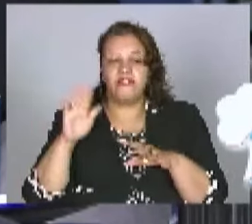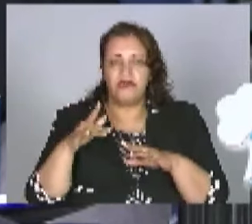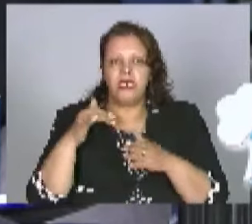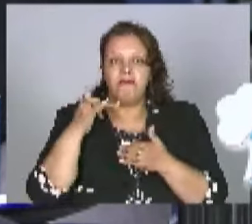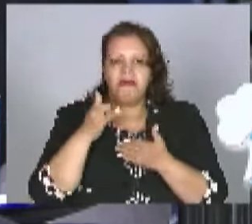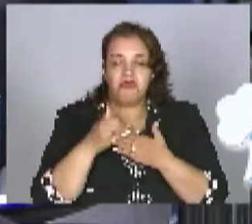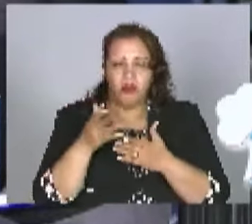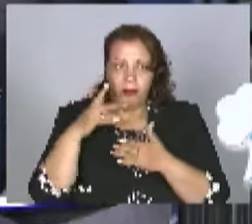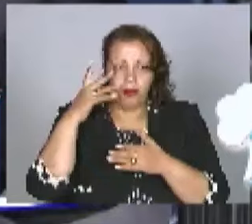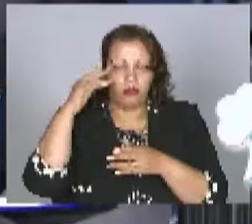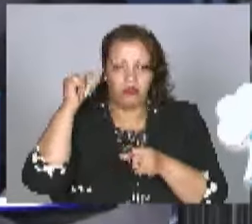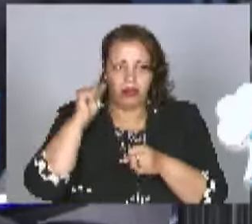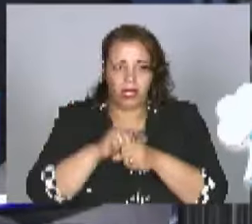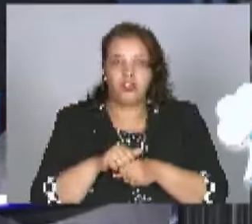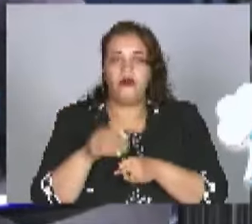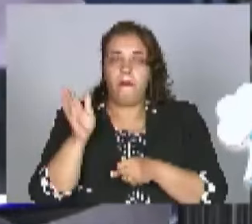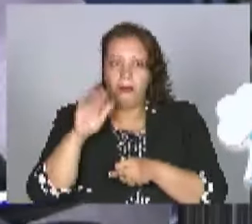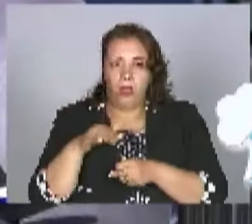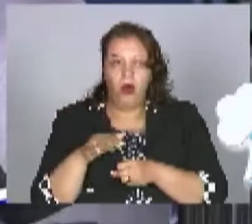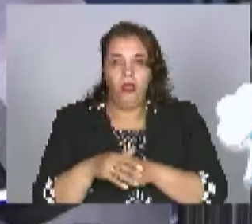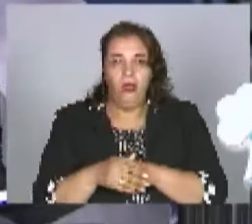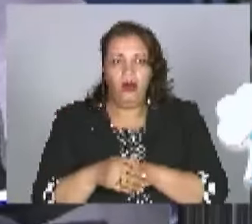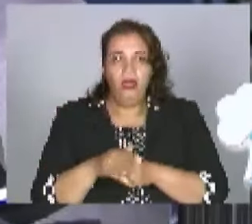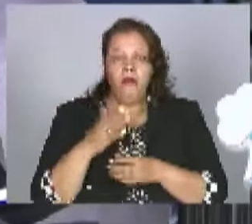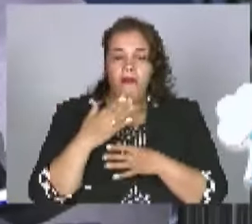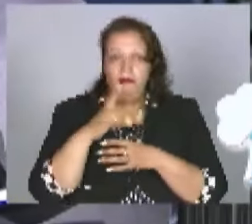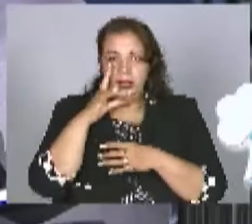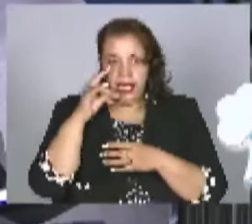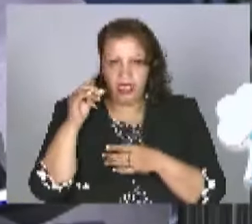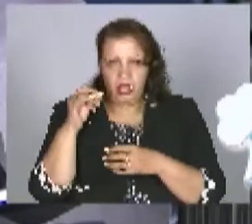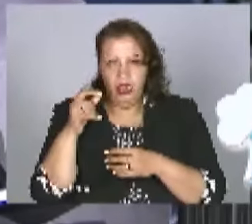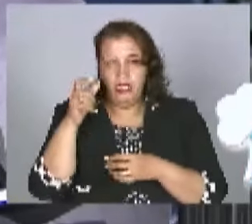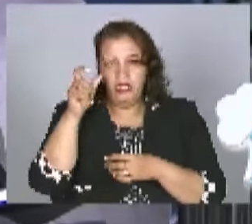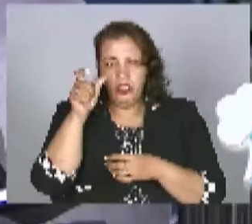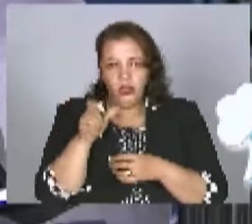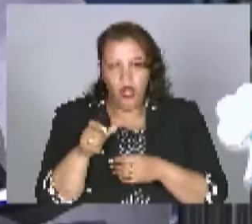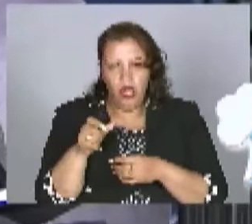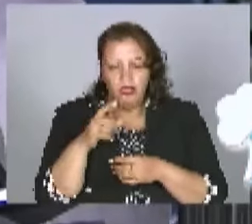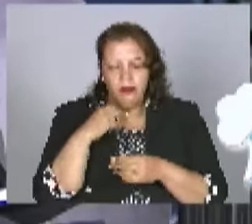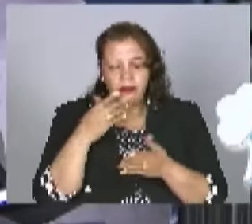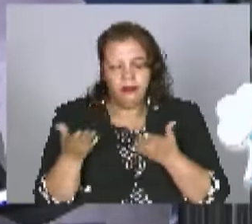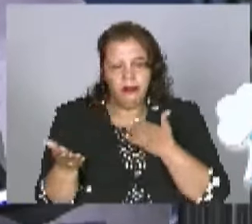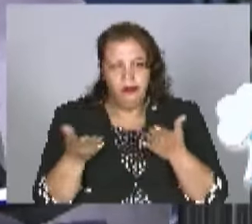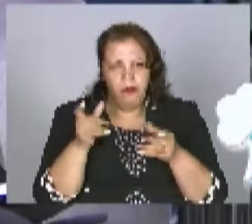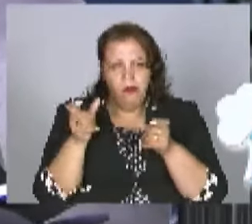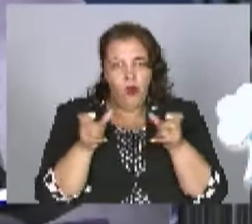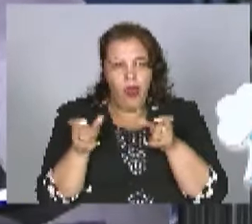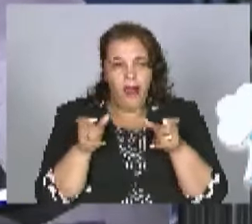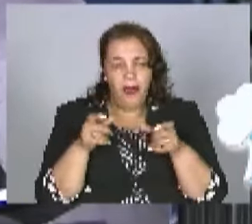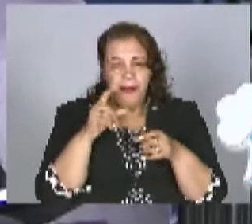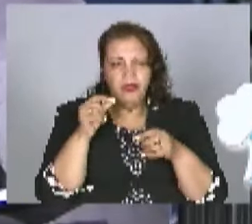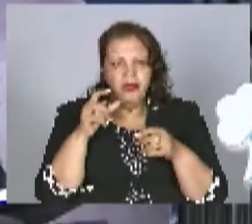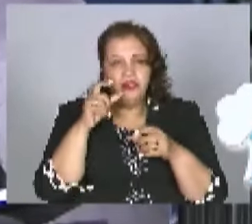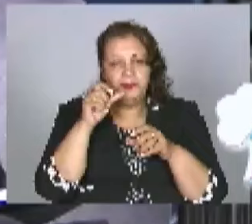متسلطه يعني مثلا شخصيتها مقارنه بشخصيه